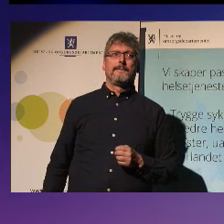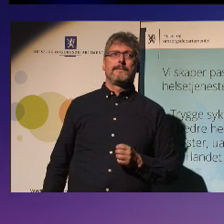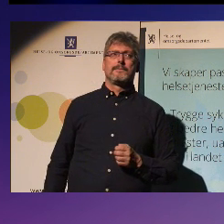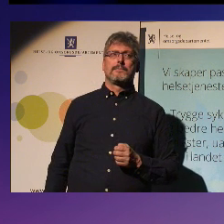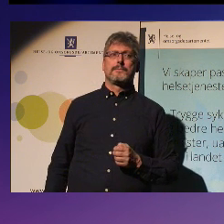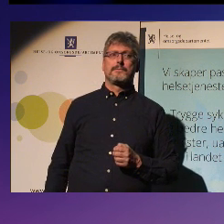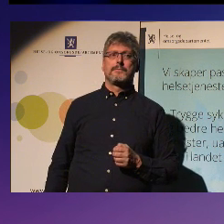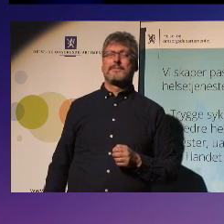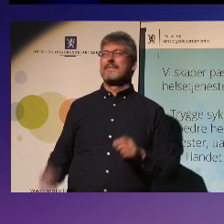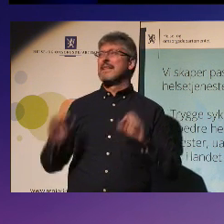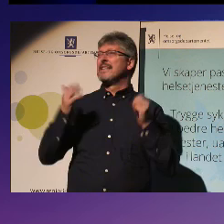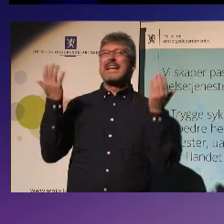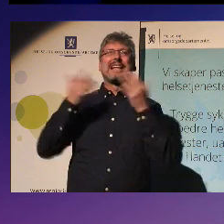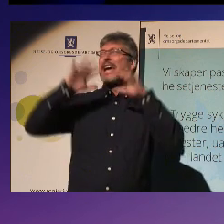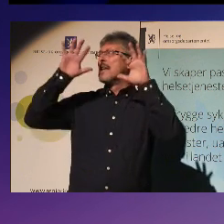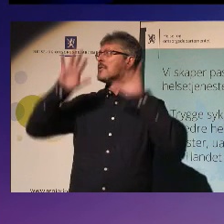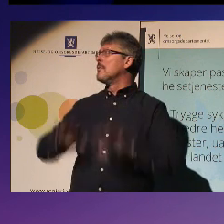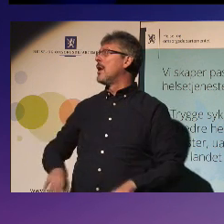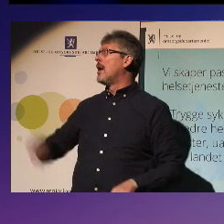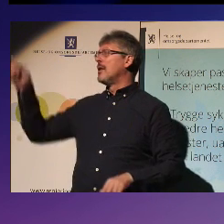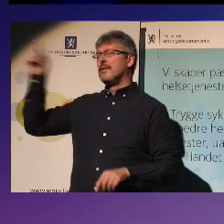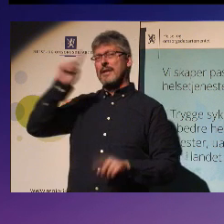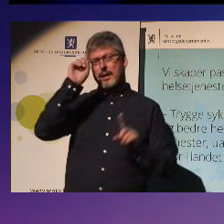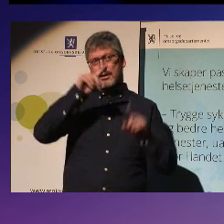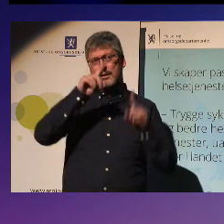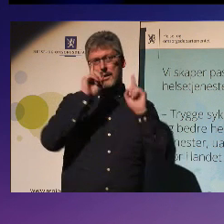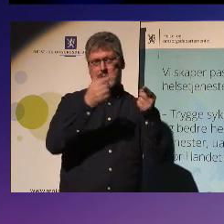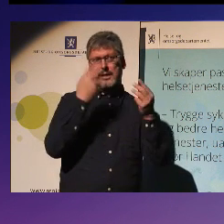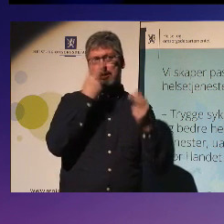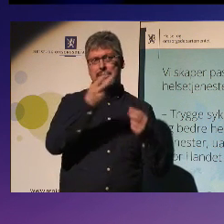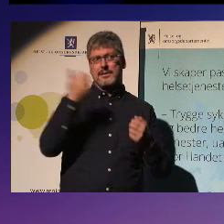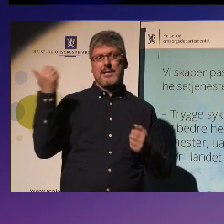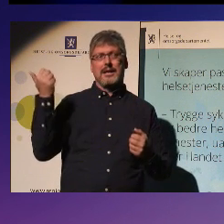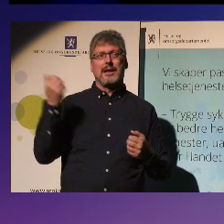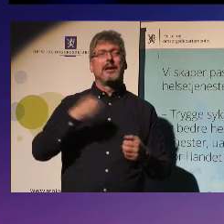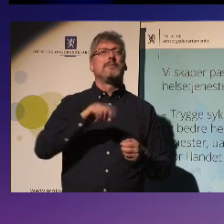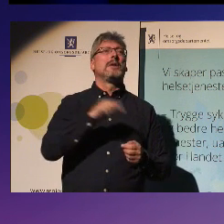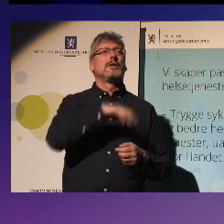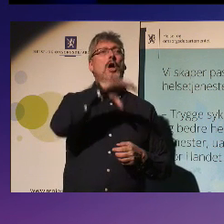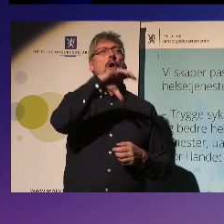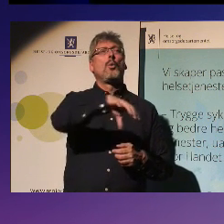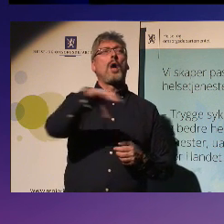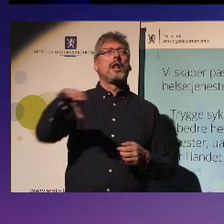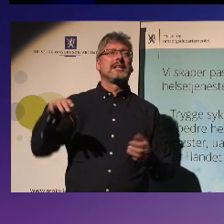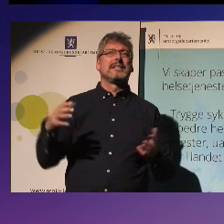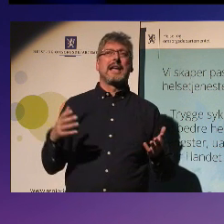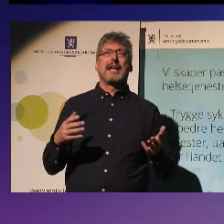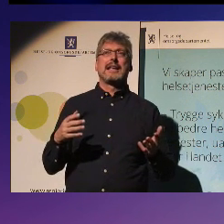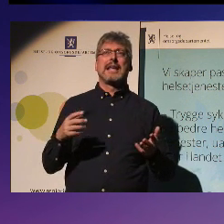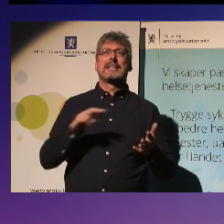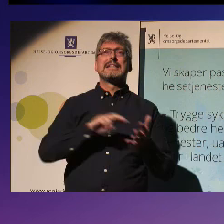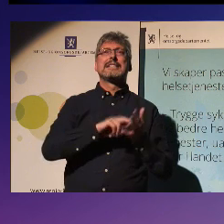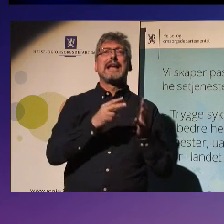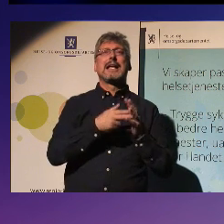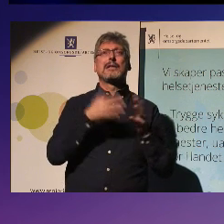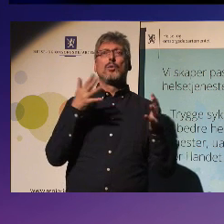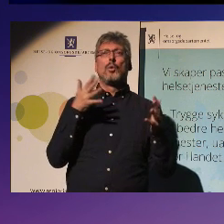Jeg skal ikke lese opp alt dette her, men dere kan se selv. På lokaliseringsteknologi så